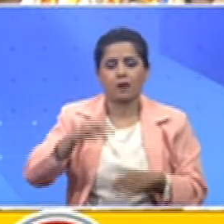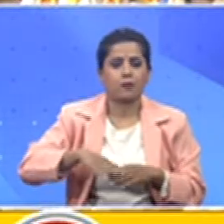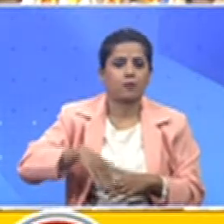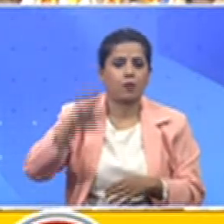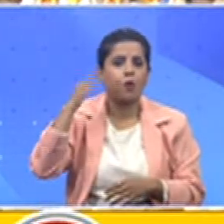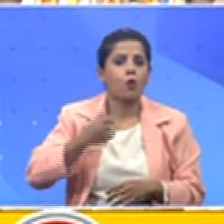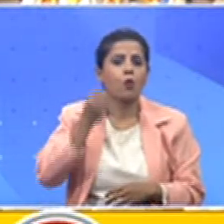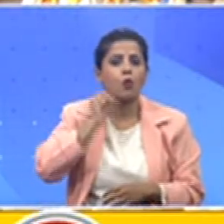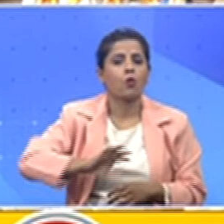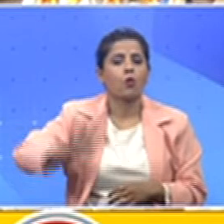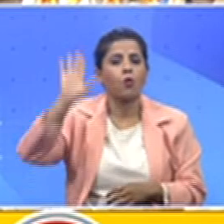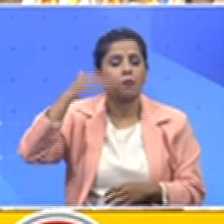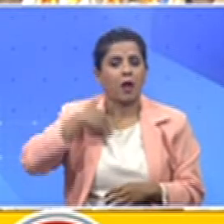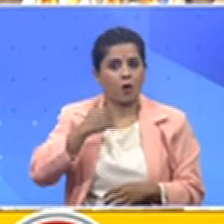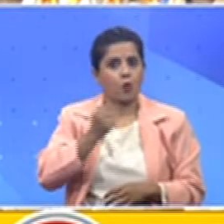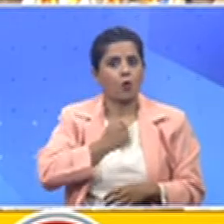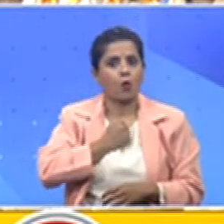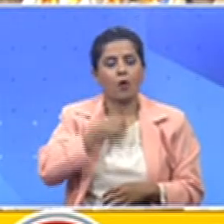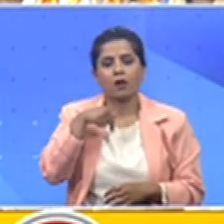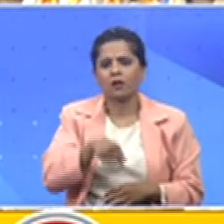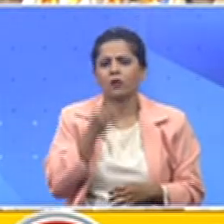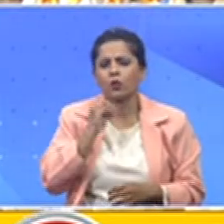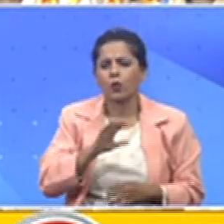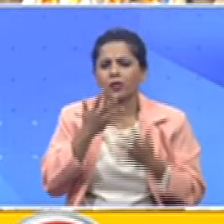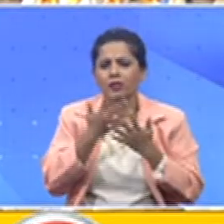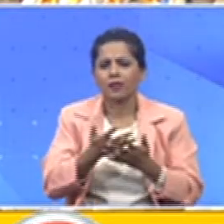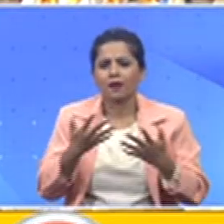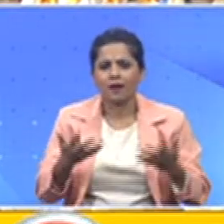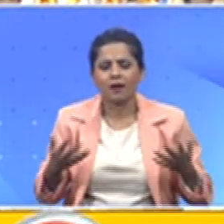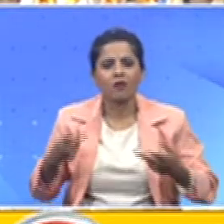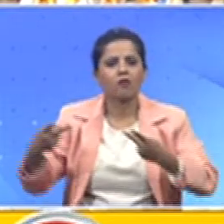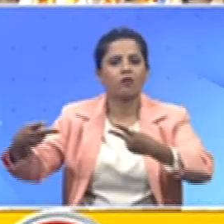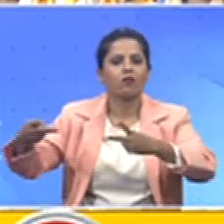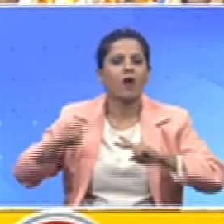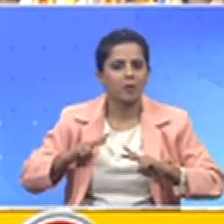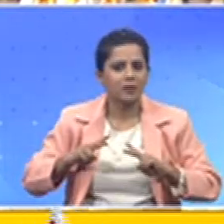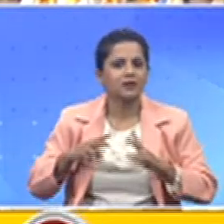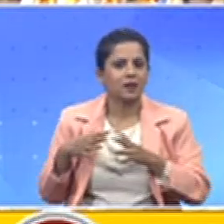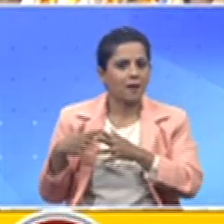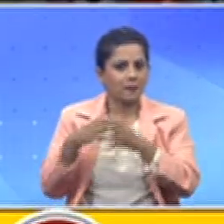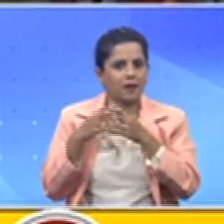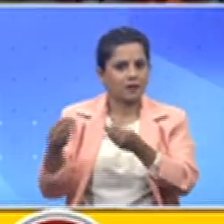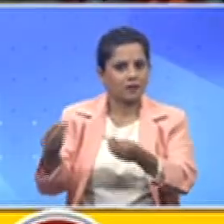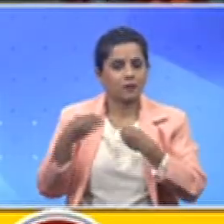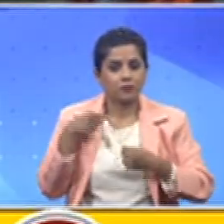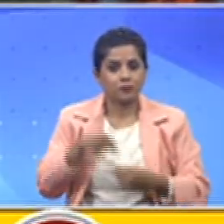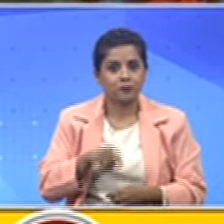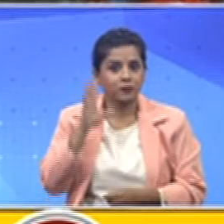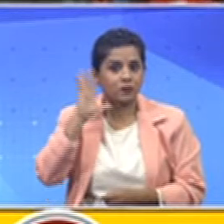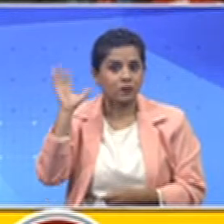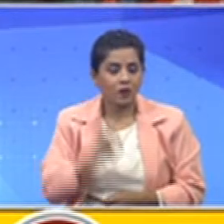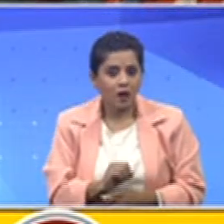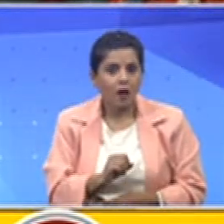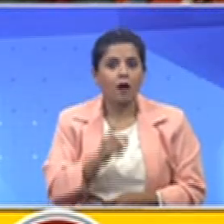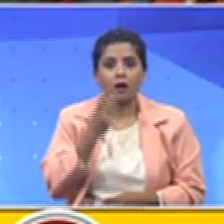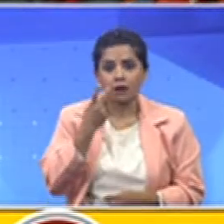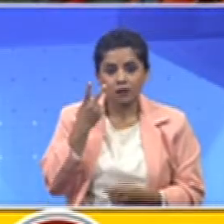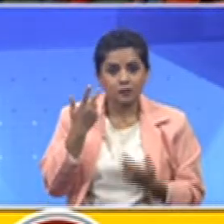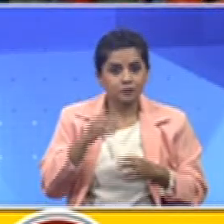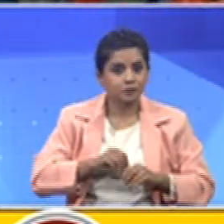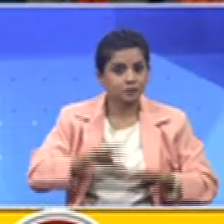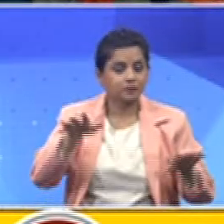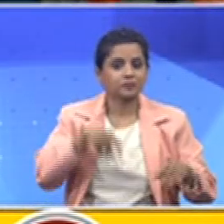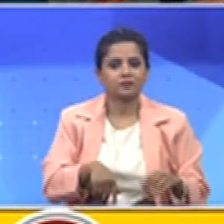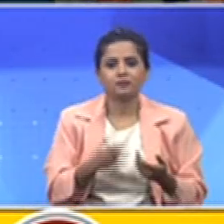ज्यादा दुर्लभ और प्राचीन कलाकृतियां वापस लौटाई है। इस खबर के सामने आने के बाद